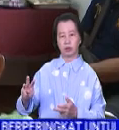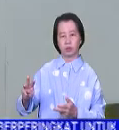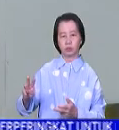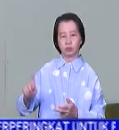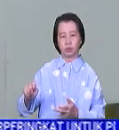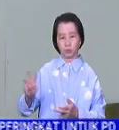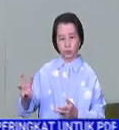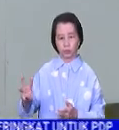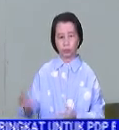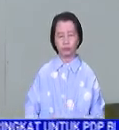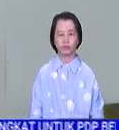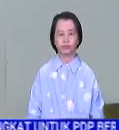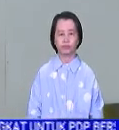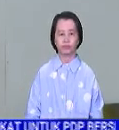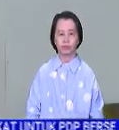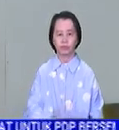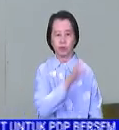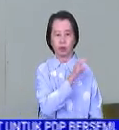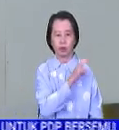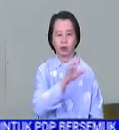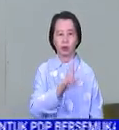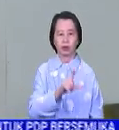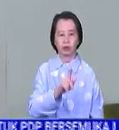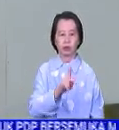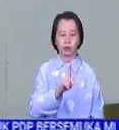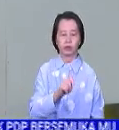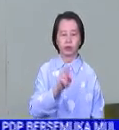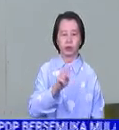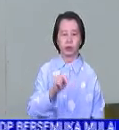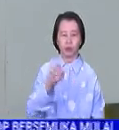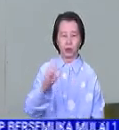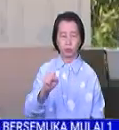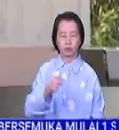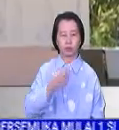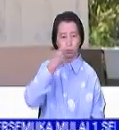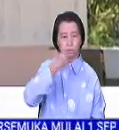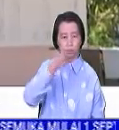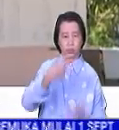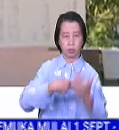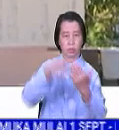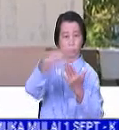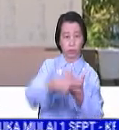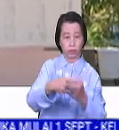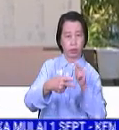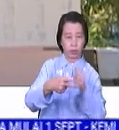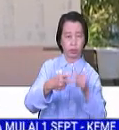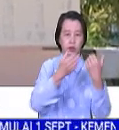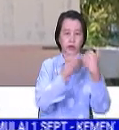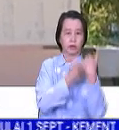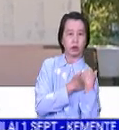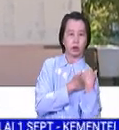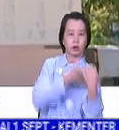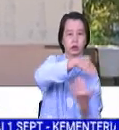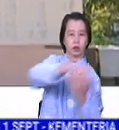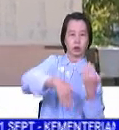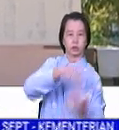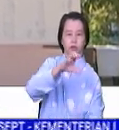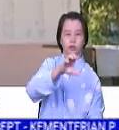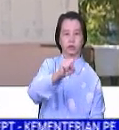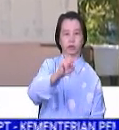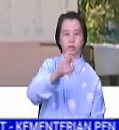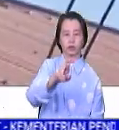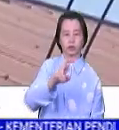Tawau pengerusi lktns Datuk Abdul Ghani Mohamad Yassin berkata program ini merupakan tanggungjawab sosial kporat